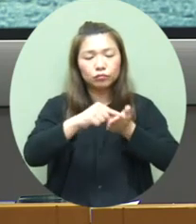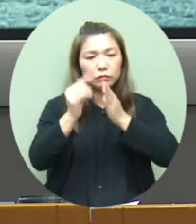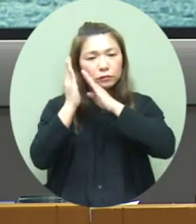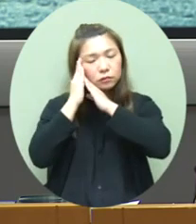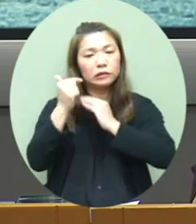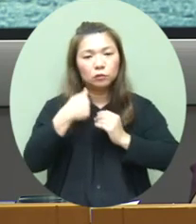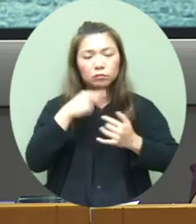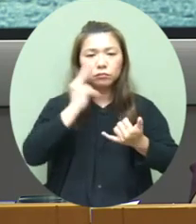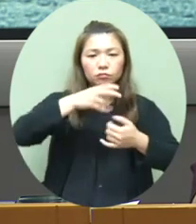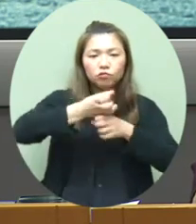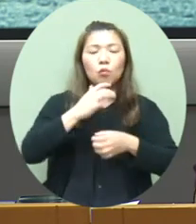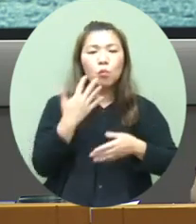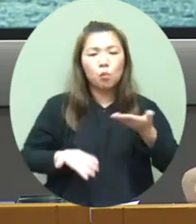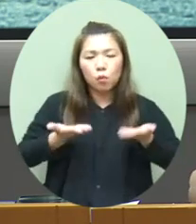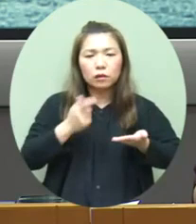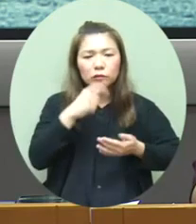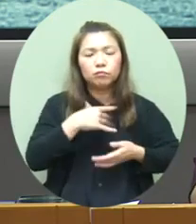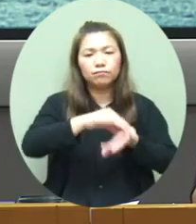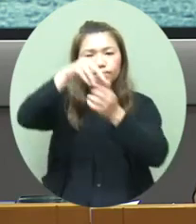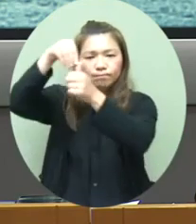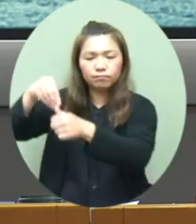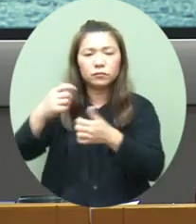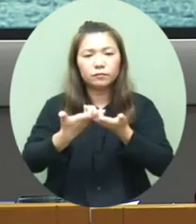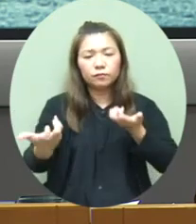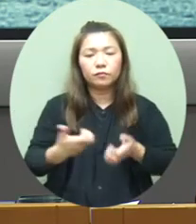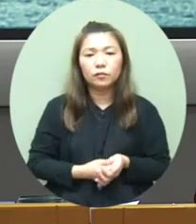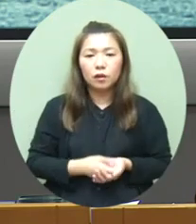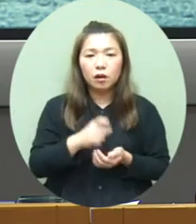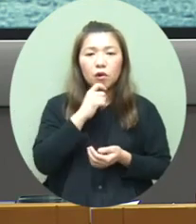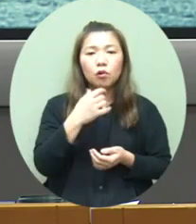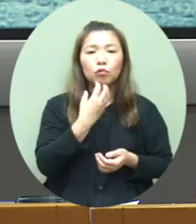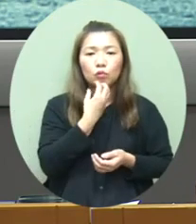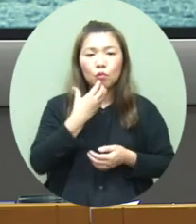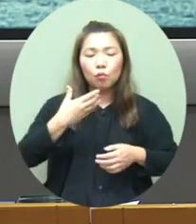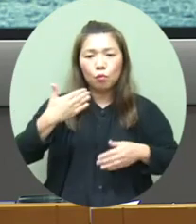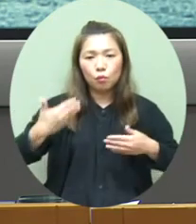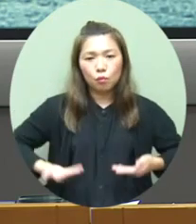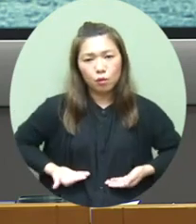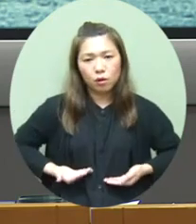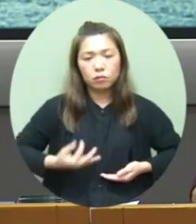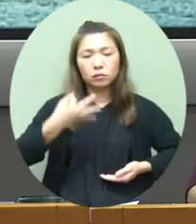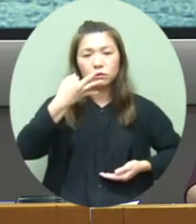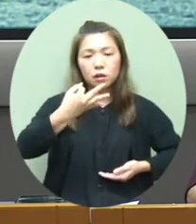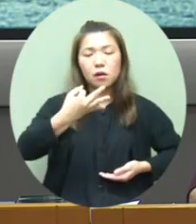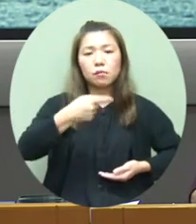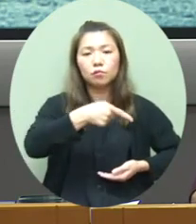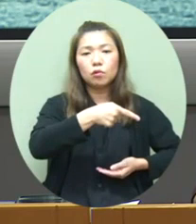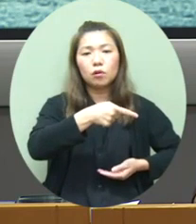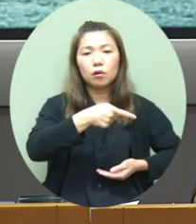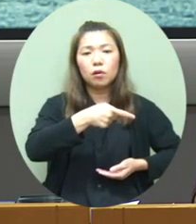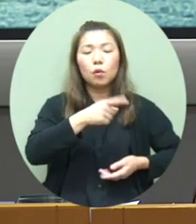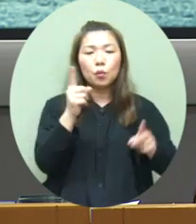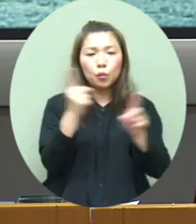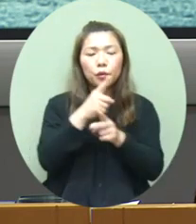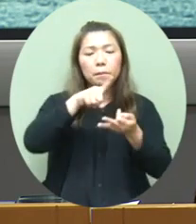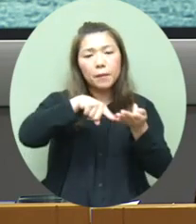接受檢疫或者撤離的。第一間就是東華三院方安緩替安老院啦。我們之前